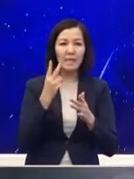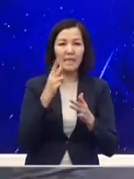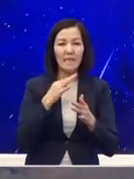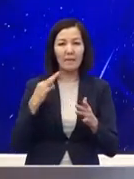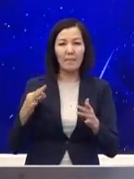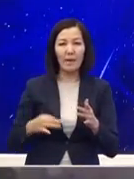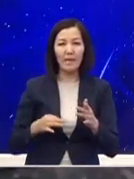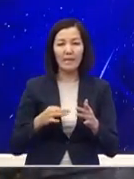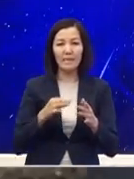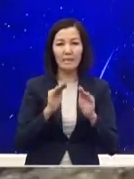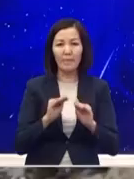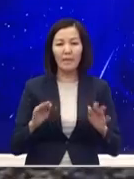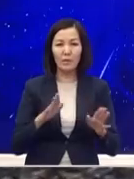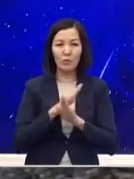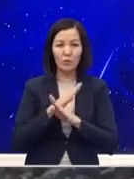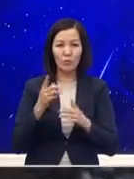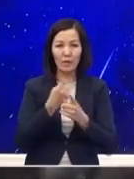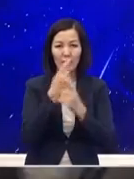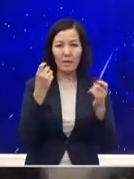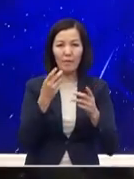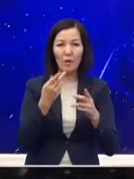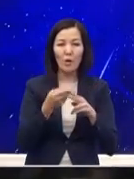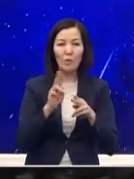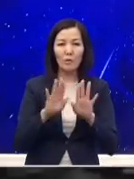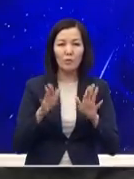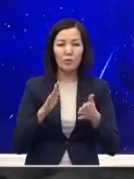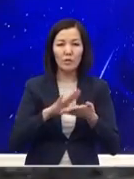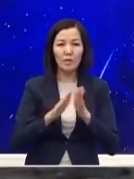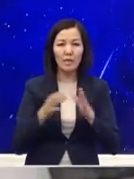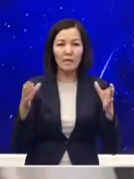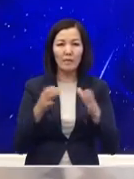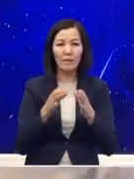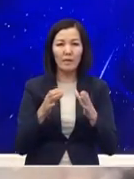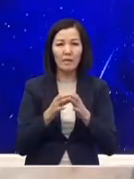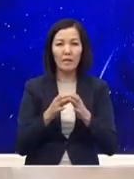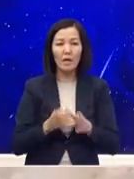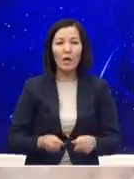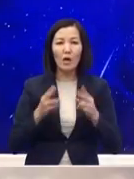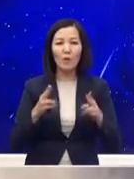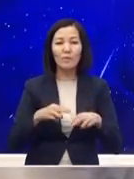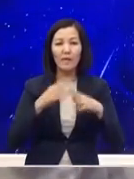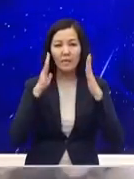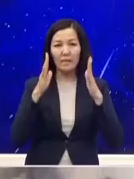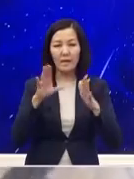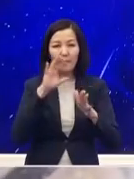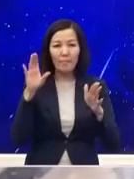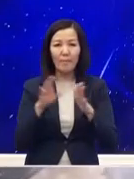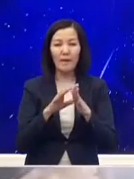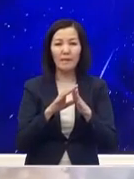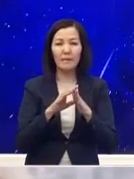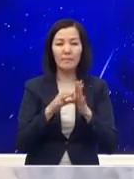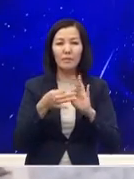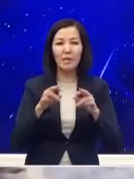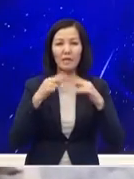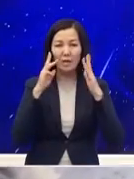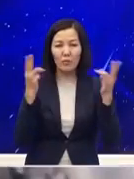2 баласы көз жұмғанын хабарлайды. Осыған байланысты төтенше жағдайлар департаменті қызметкерлері қауіпсіздіктің қатаң